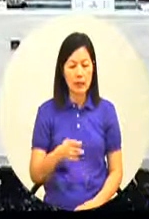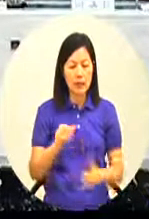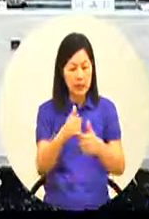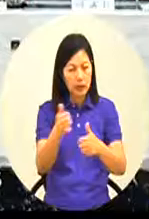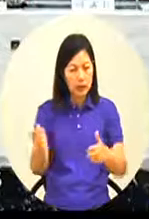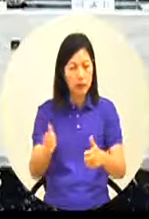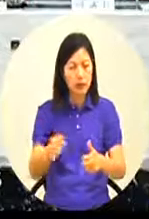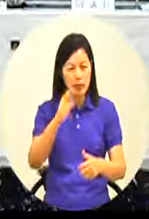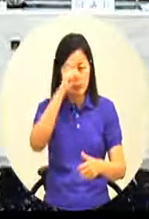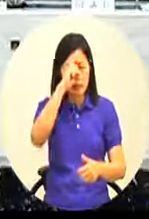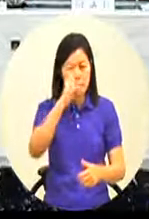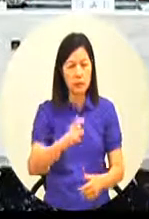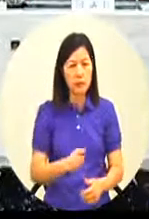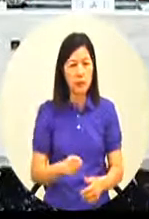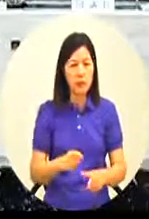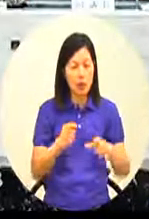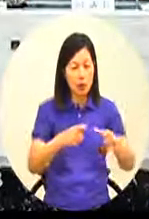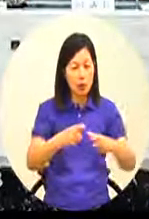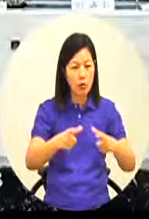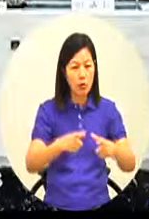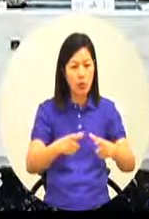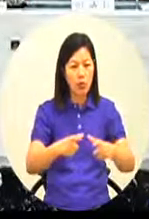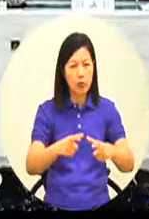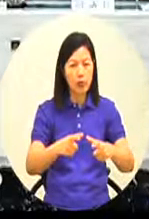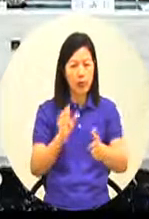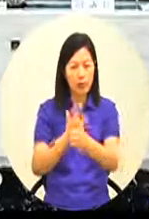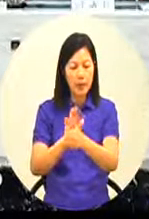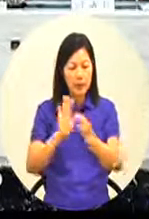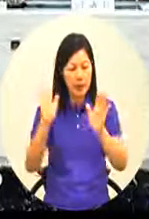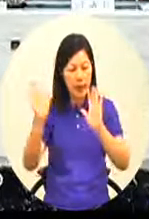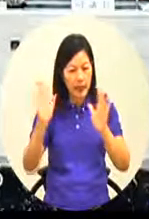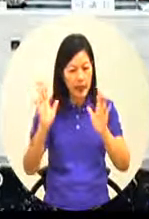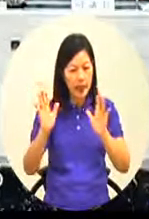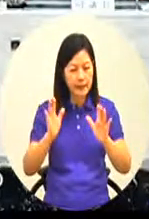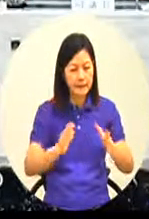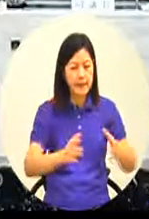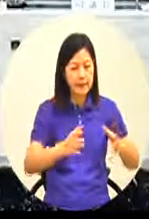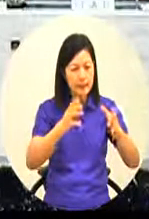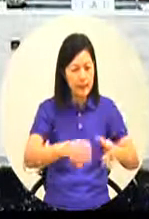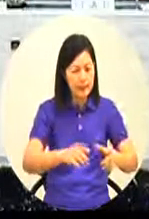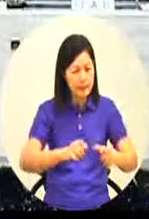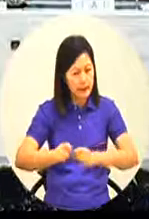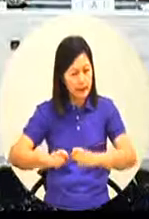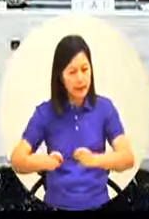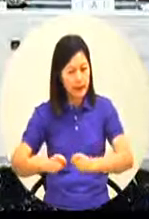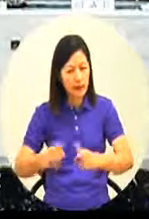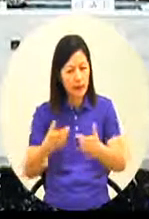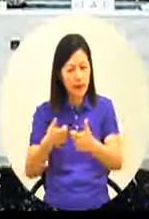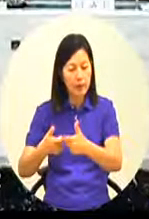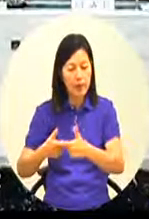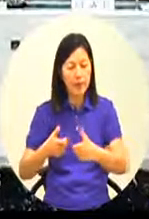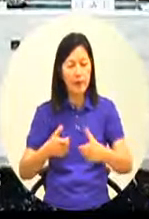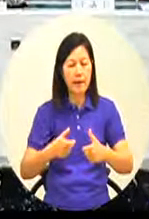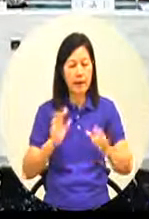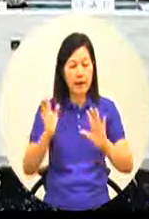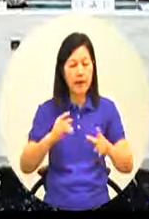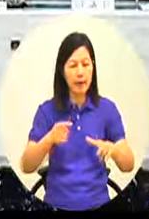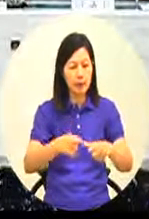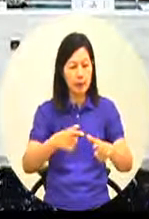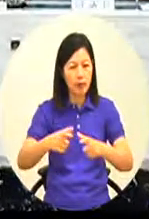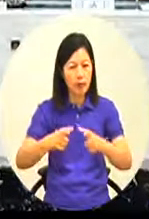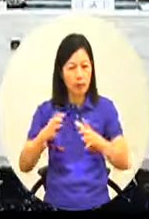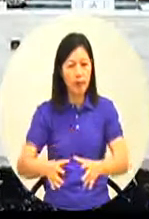为公园能够为小孩子能够设想，能够有我们孩子的一个公园呢，有很多